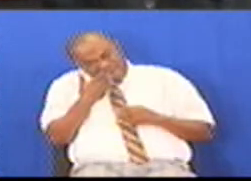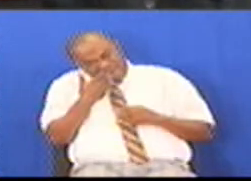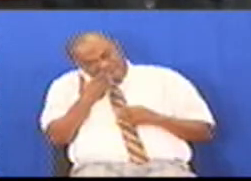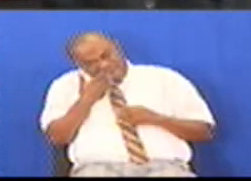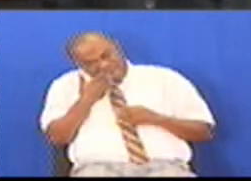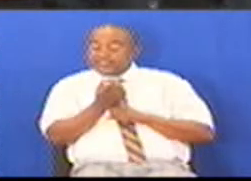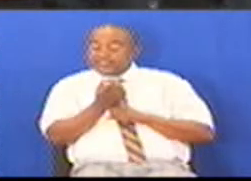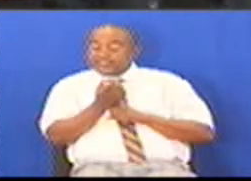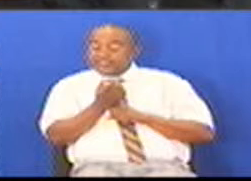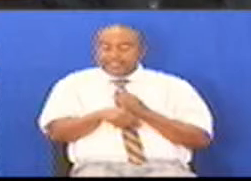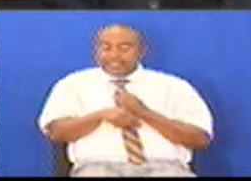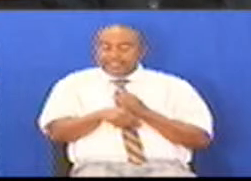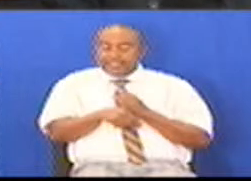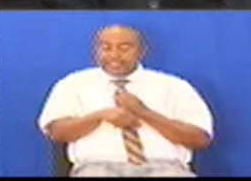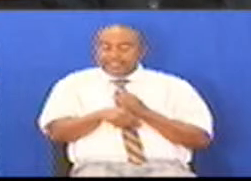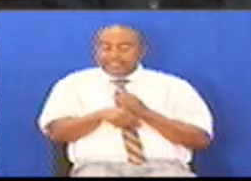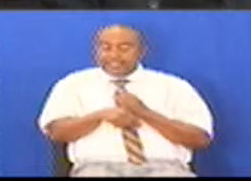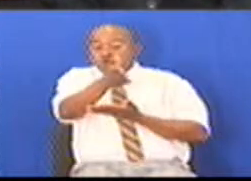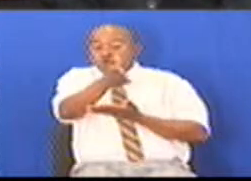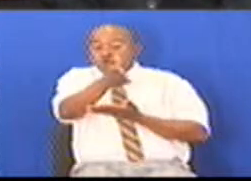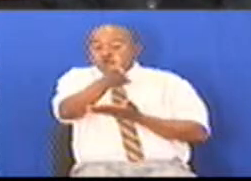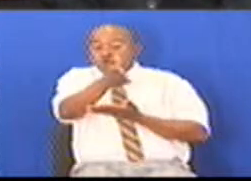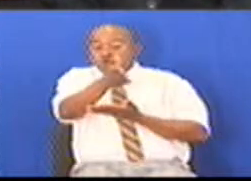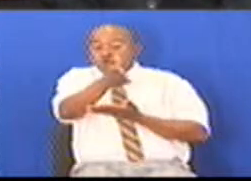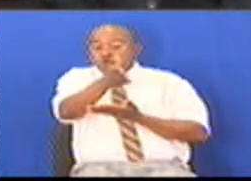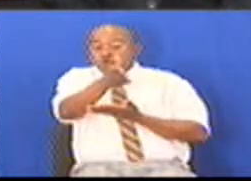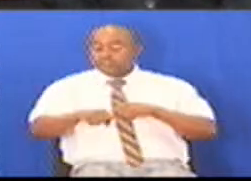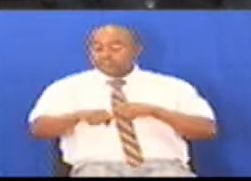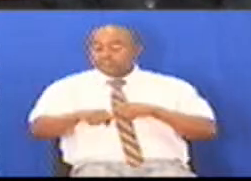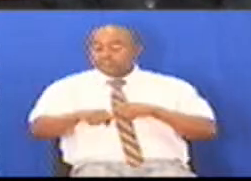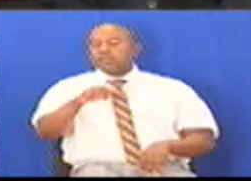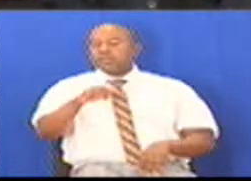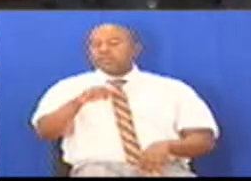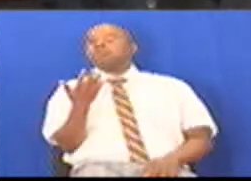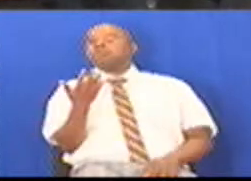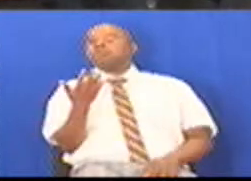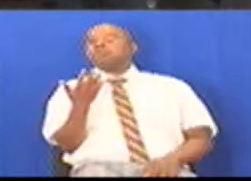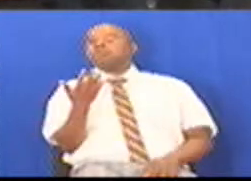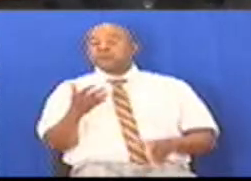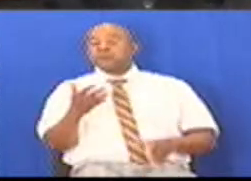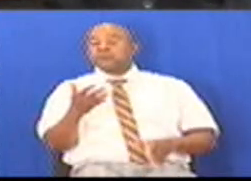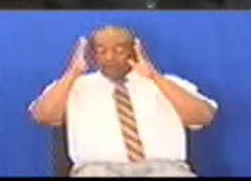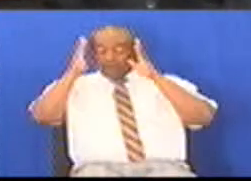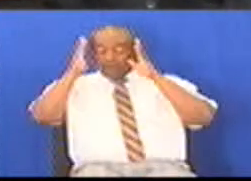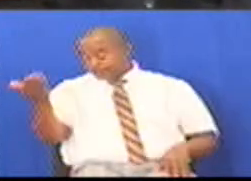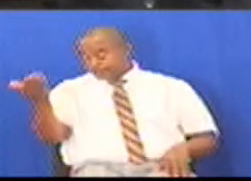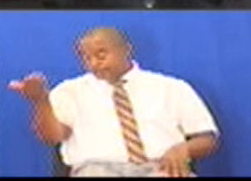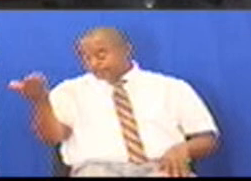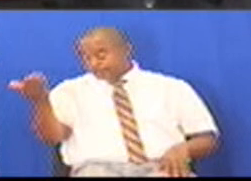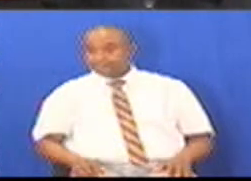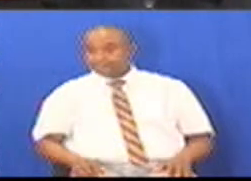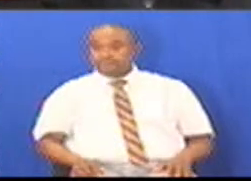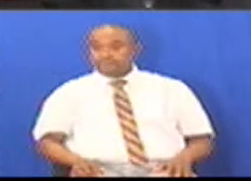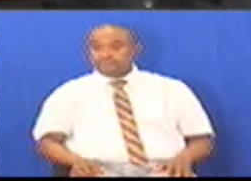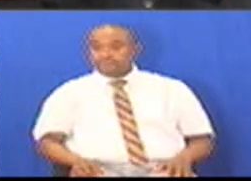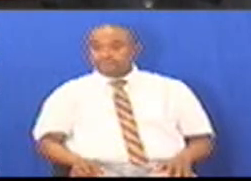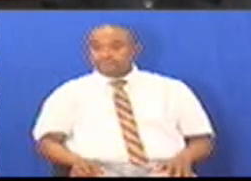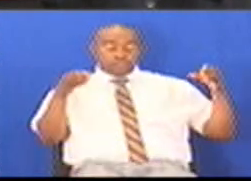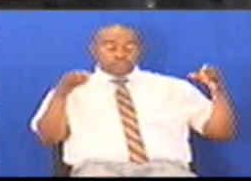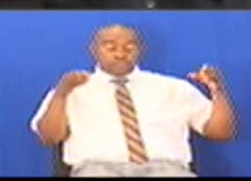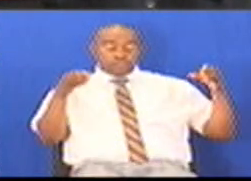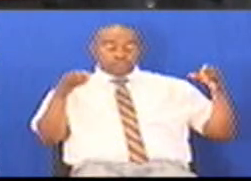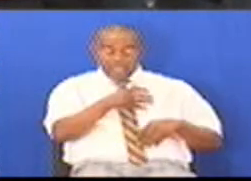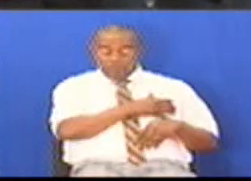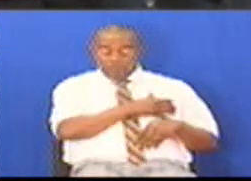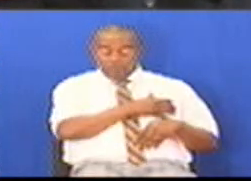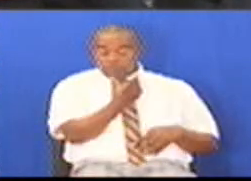wa utekelezaji wa mpango wa miaka 5 husika. Mheshimiwa Spika, hotuba ya waziri wa fedha na mipango inaonyesha kuwa zoezi